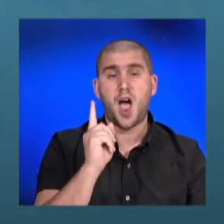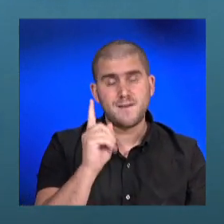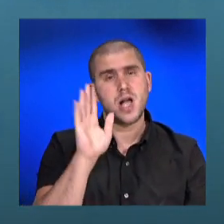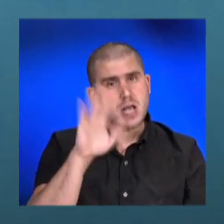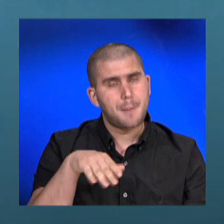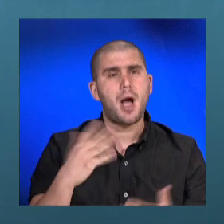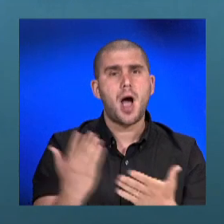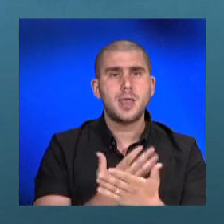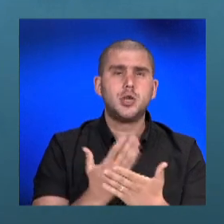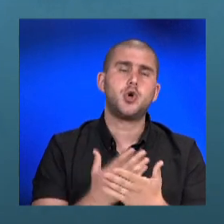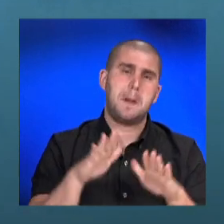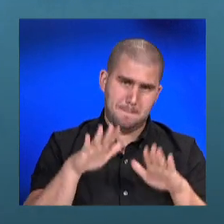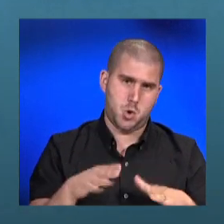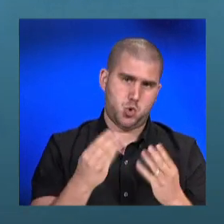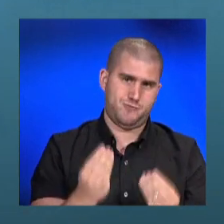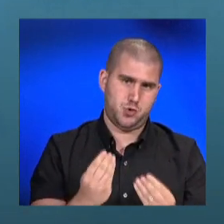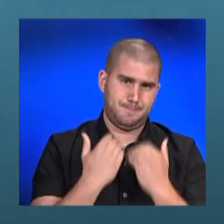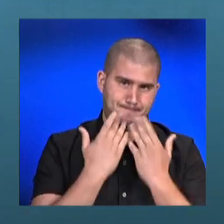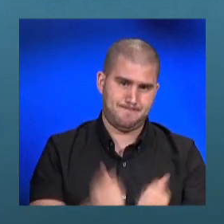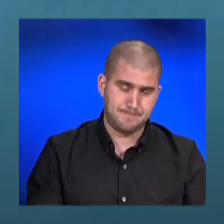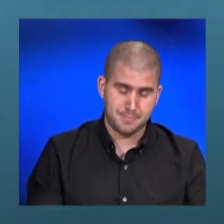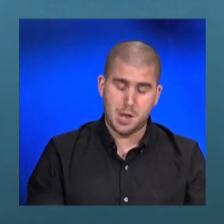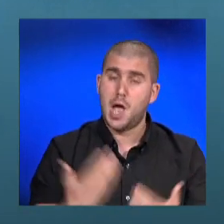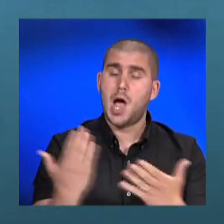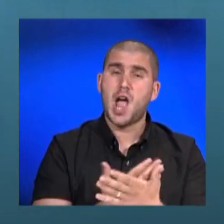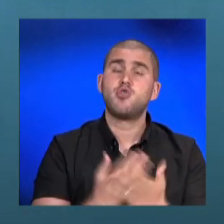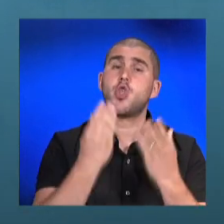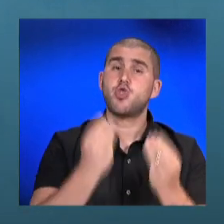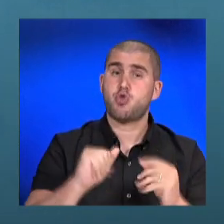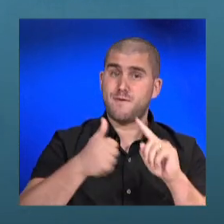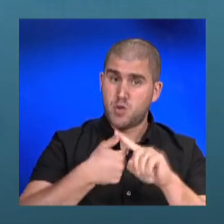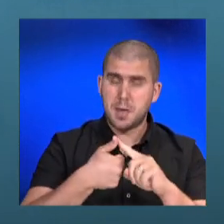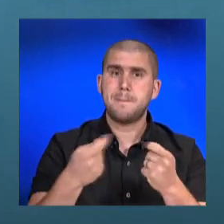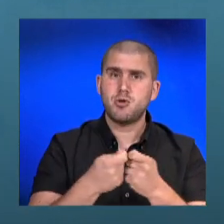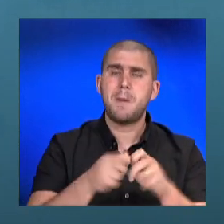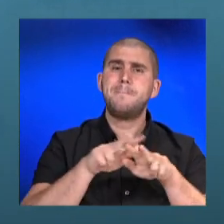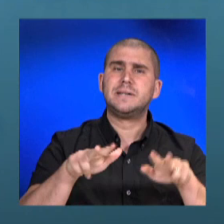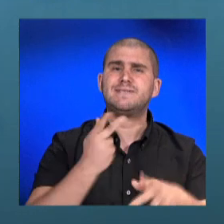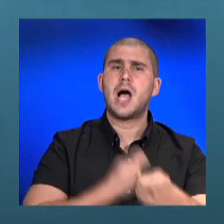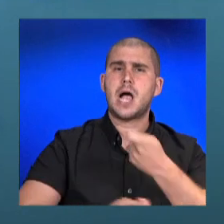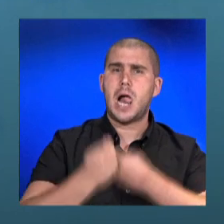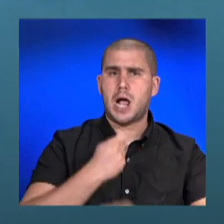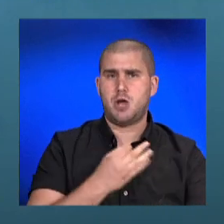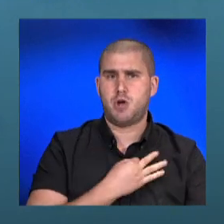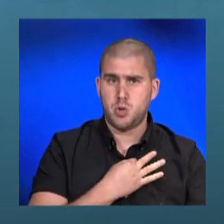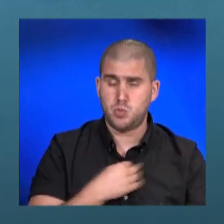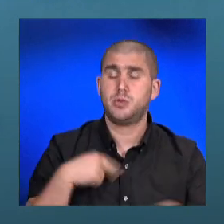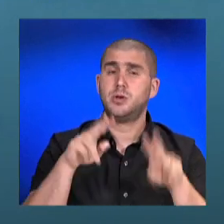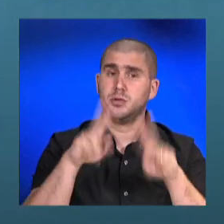טובות. החדשות הטובות הן לגבי מצב הכלכלה שלנו. יש לנו סימנים